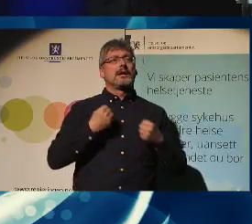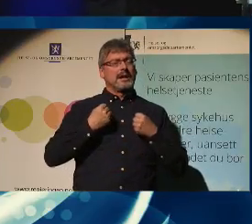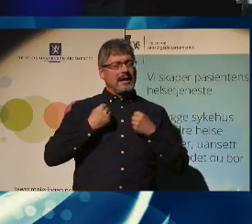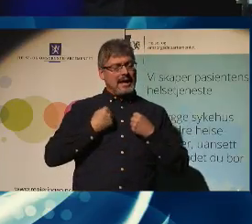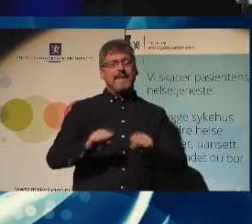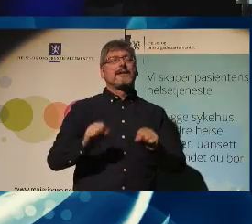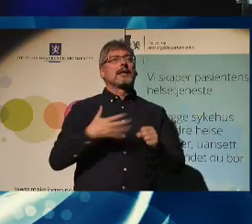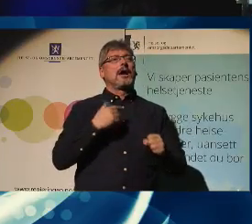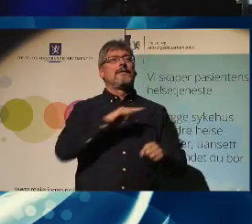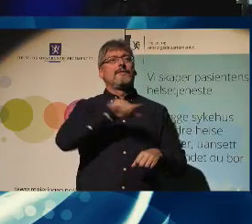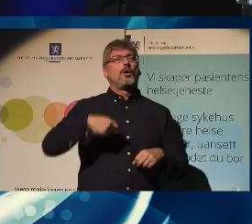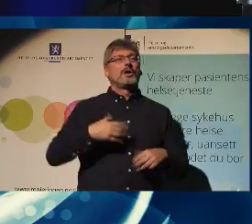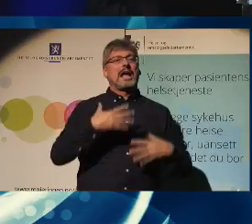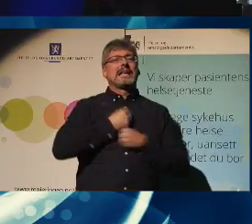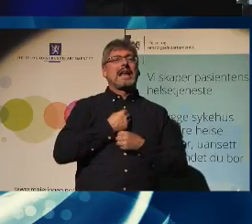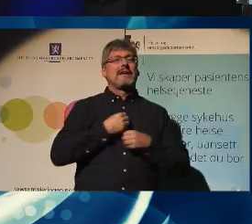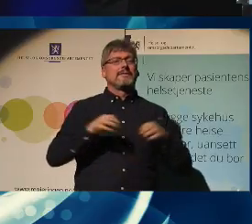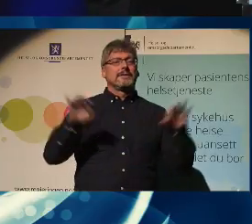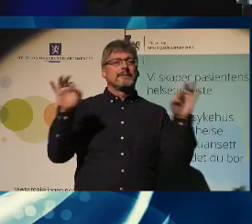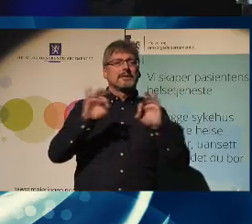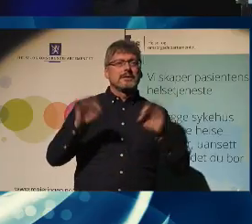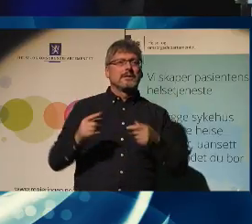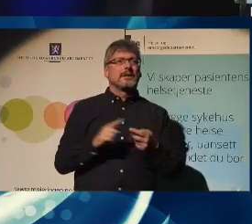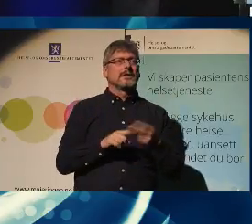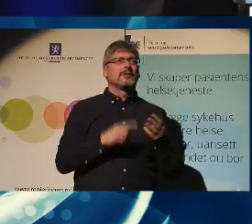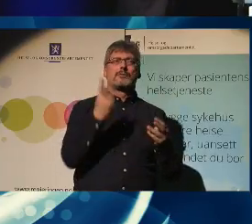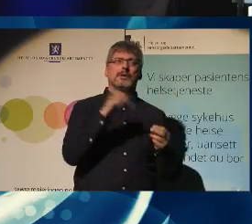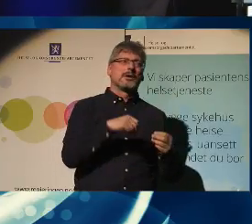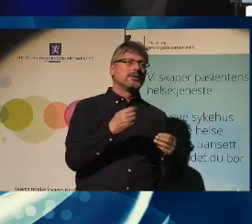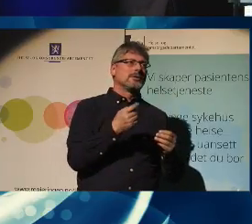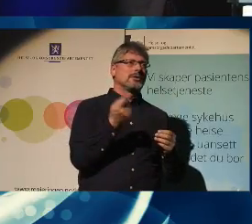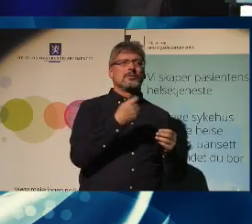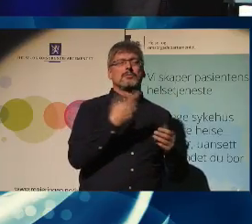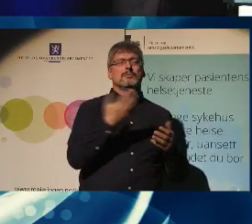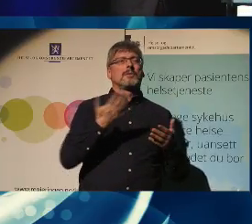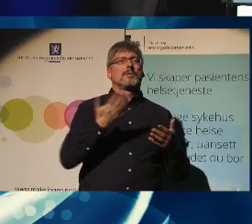kreftlegemidlene våre, og kanskje 60% som har stor nytte av